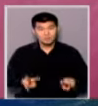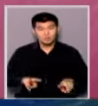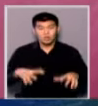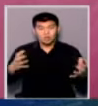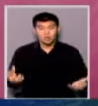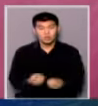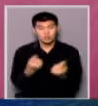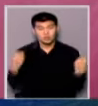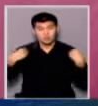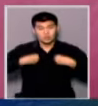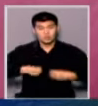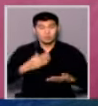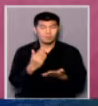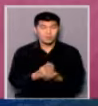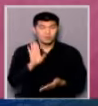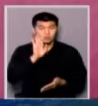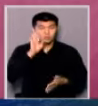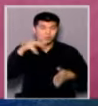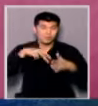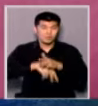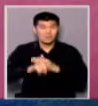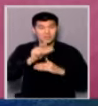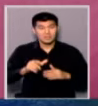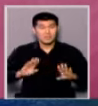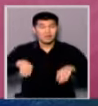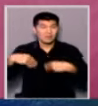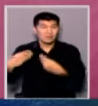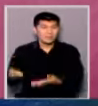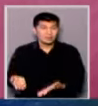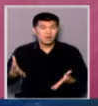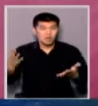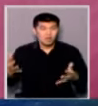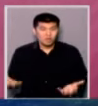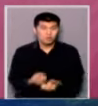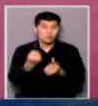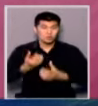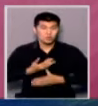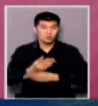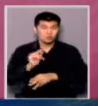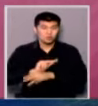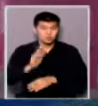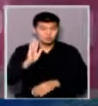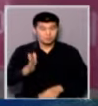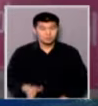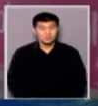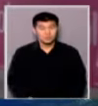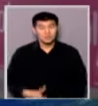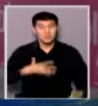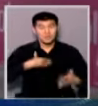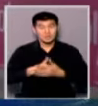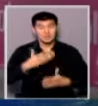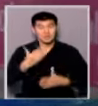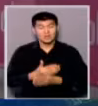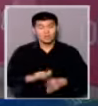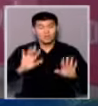құтқару күштері бар, солардың барлығын судағы адамдарға қалай беріп, қалай құтқару керектігін де үйрететін болады. Еріктілер кез